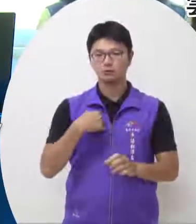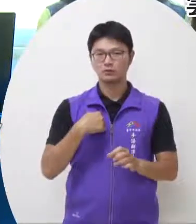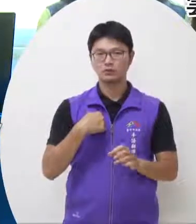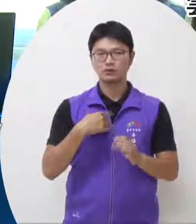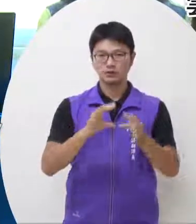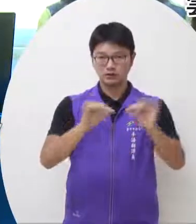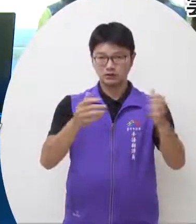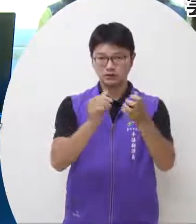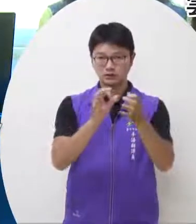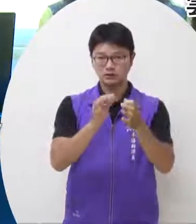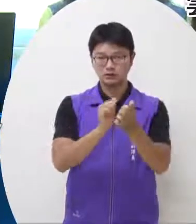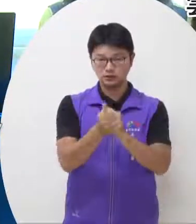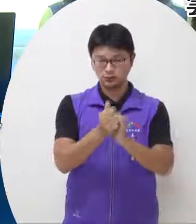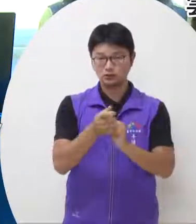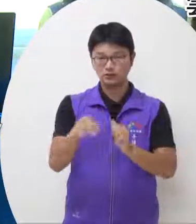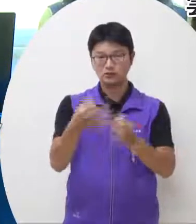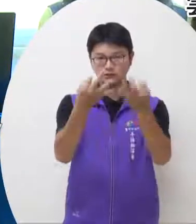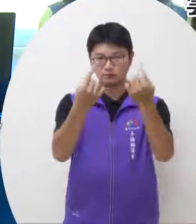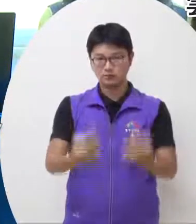平均是